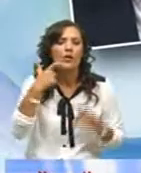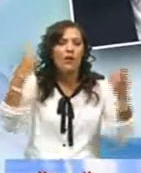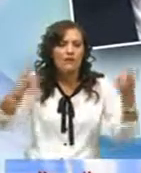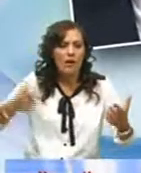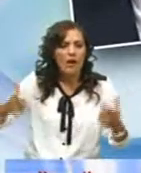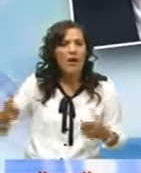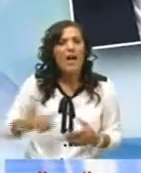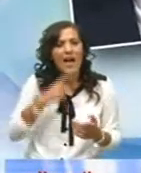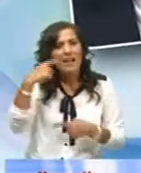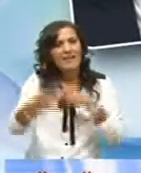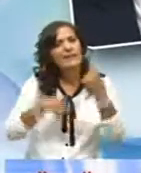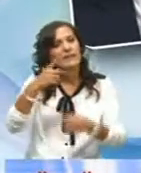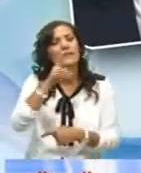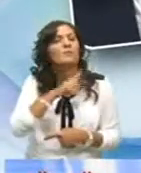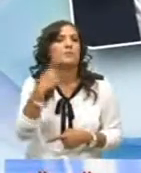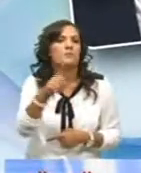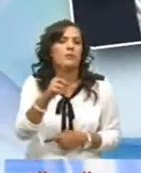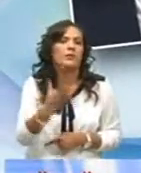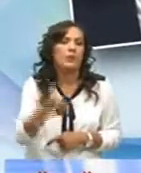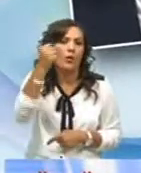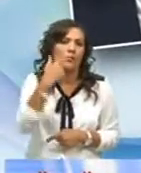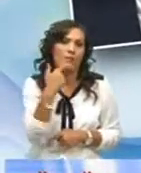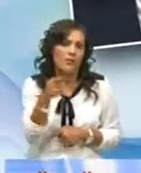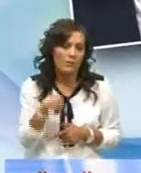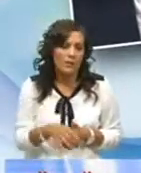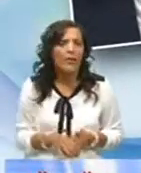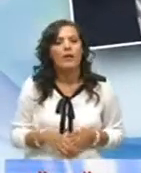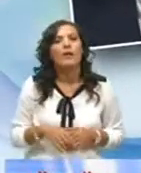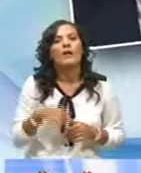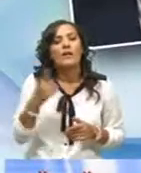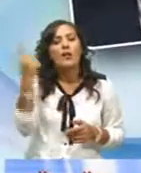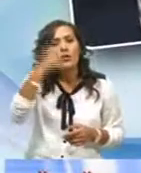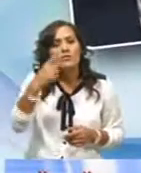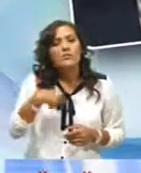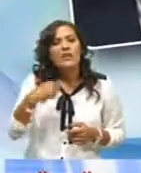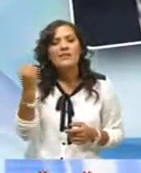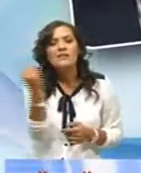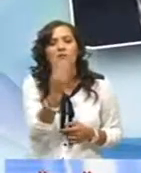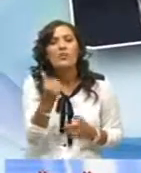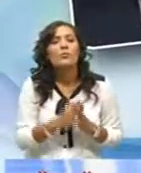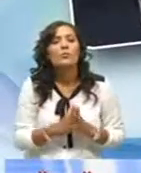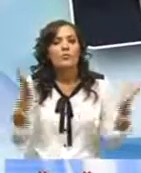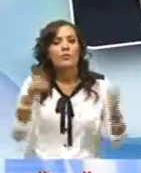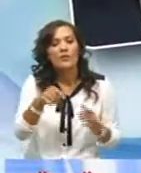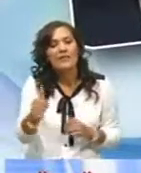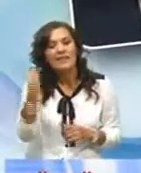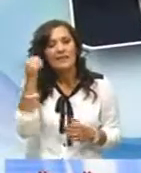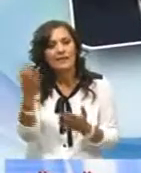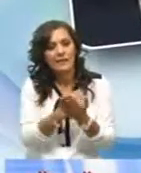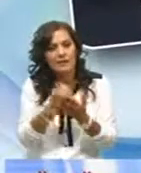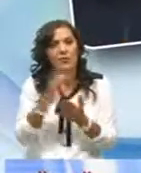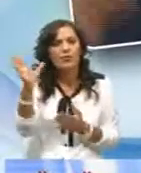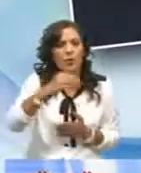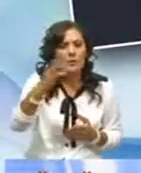rakam her yıl kim yapıyorum dolayısıyla da rakam çok büyük bunun geri kazandırılması